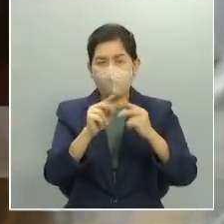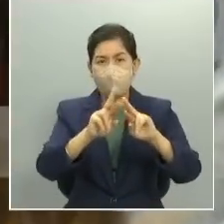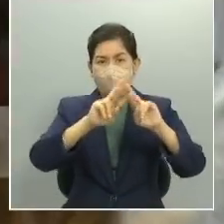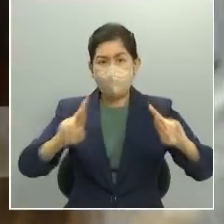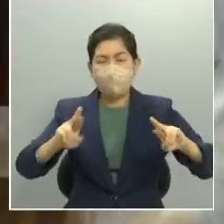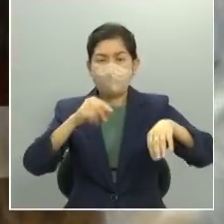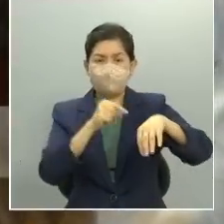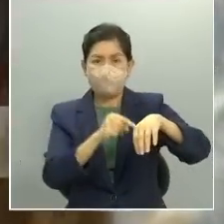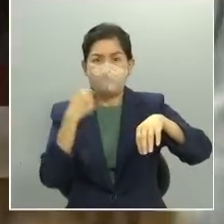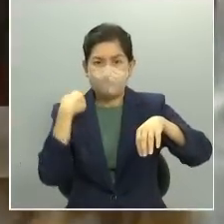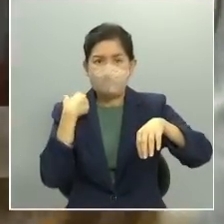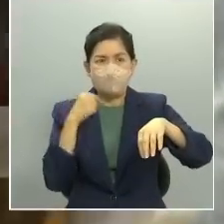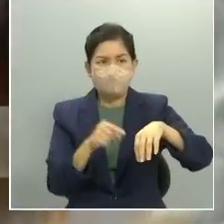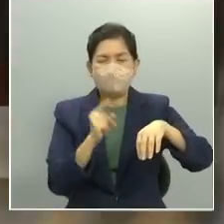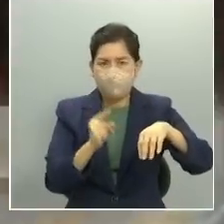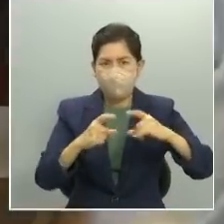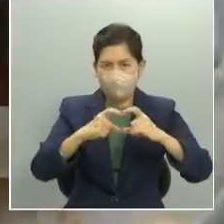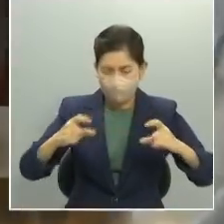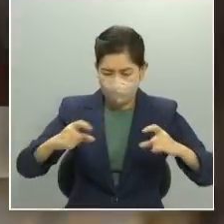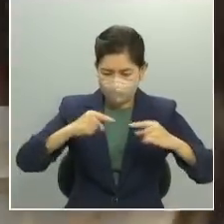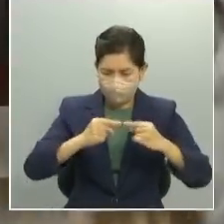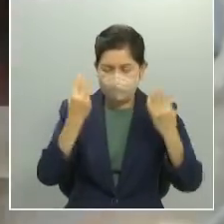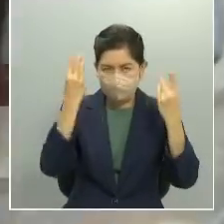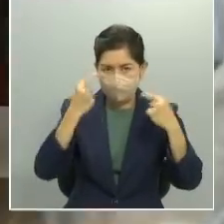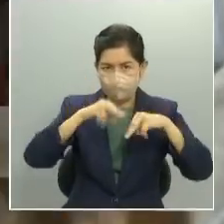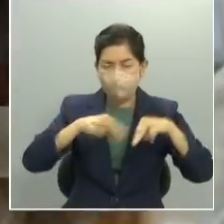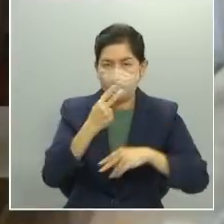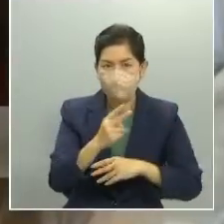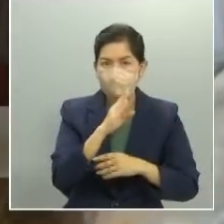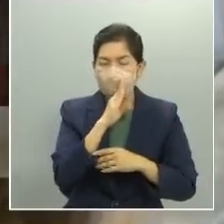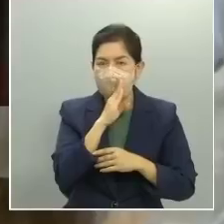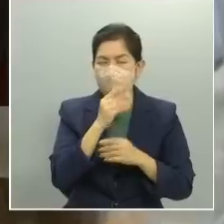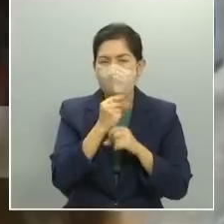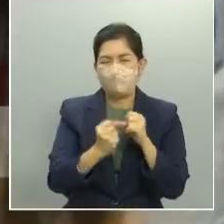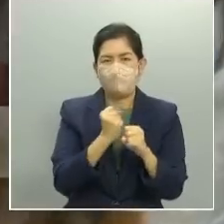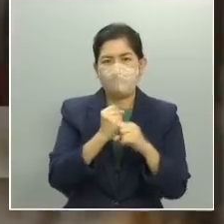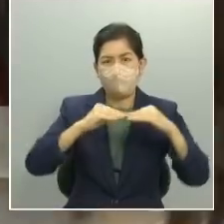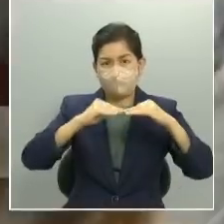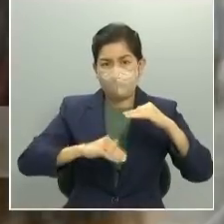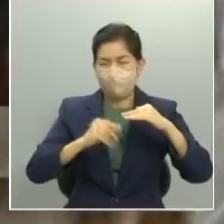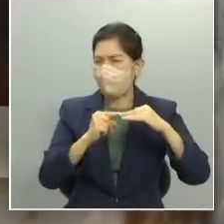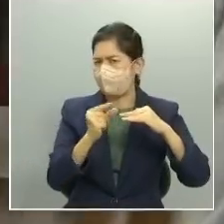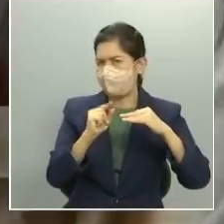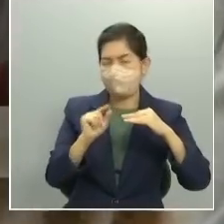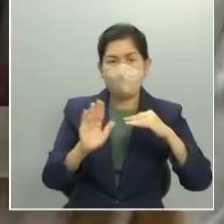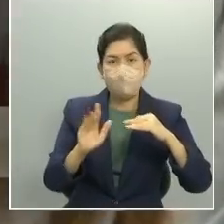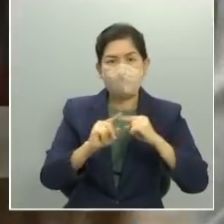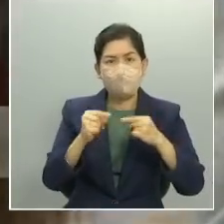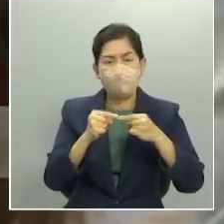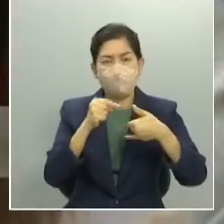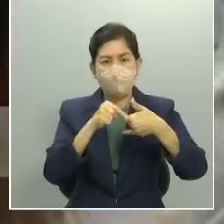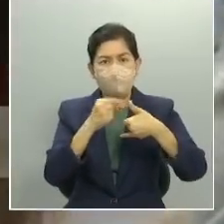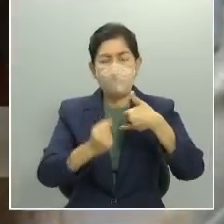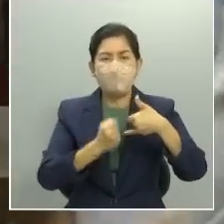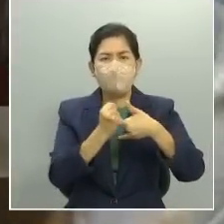องดูตรวจบัตรปกติแล้วมันต้องอายุ20ปีขึ้นไปถึงจะสามารถเข้าได้แต่อันนี้คือน้องอายุ17 18เองอ่ะ